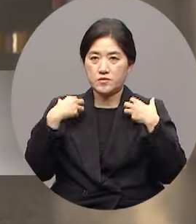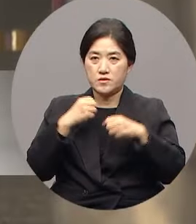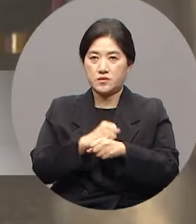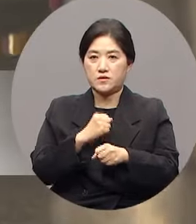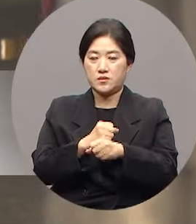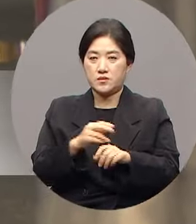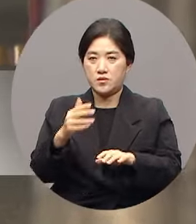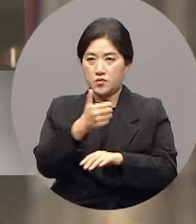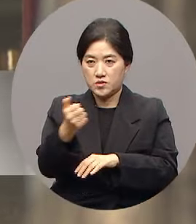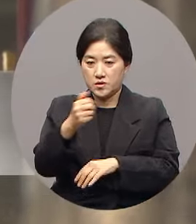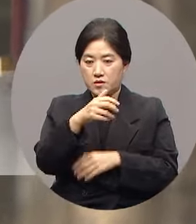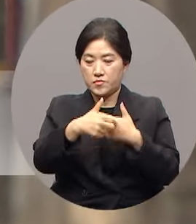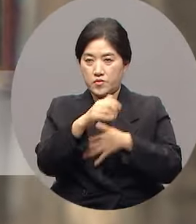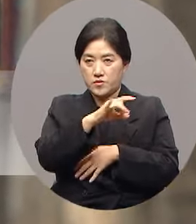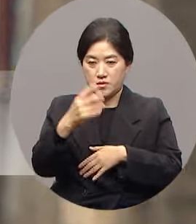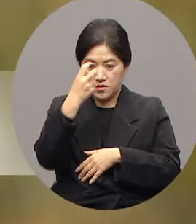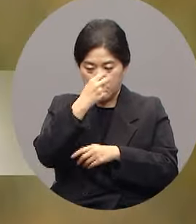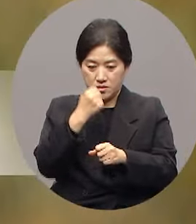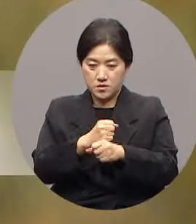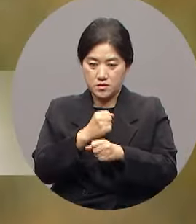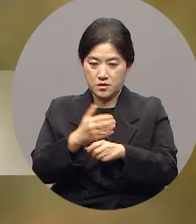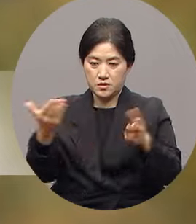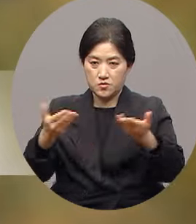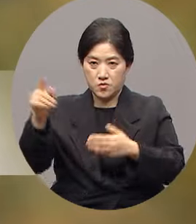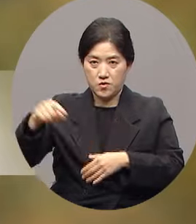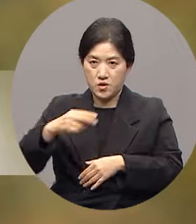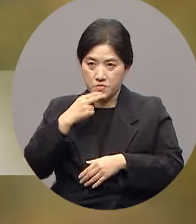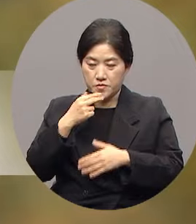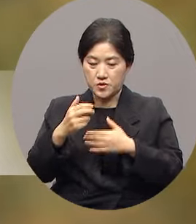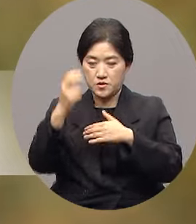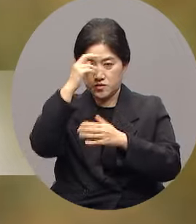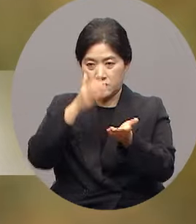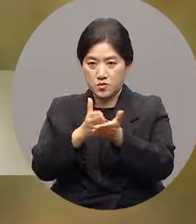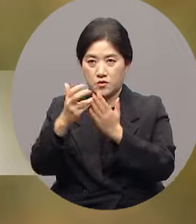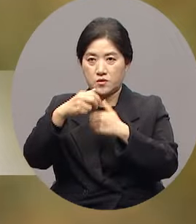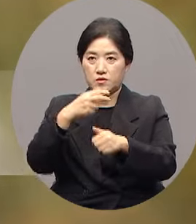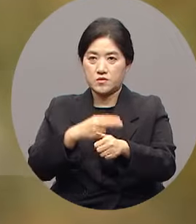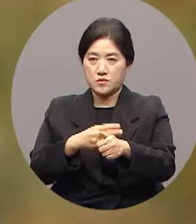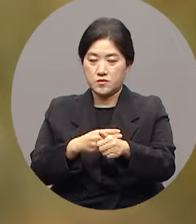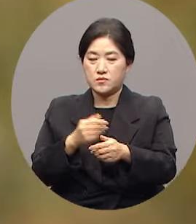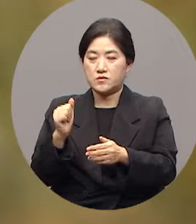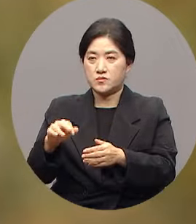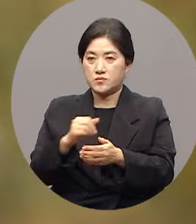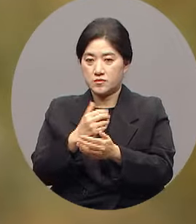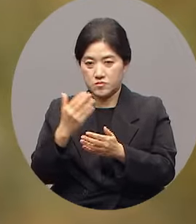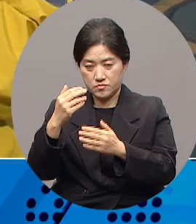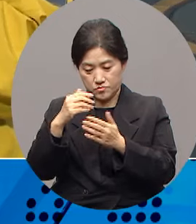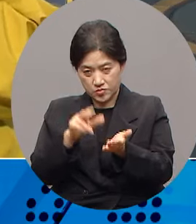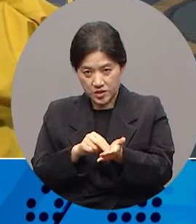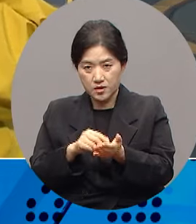현장 점검을 진행하는 등 출근하지 않은 전공의들 규모와 의료 차질 등을 파악할 계획입니다.